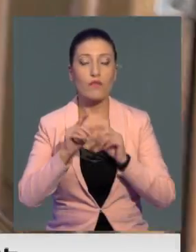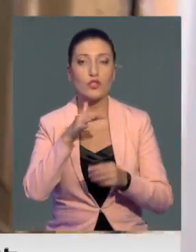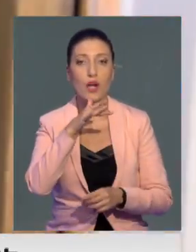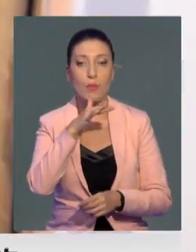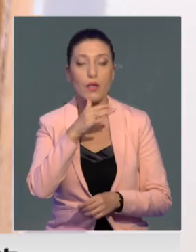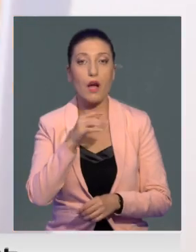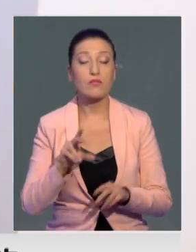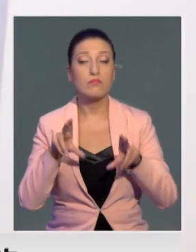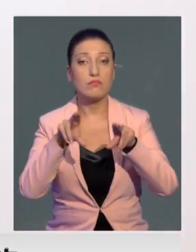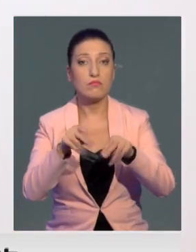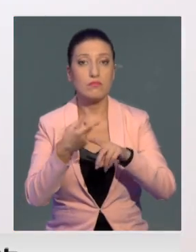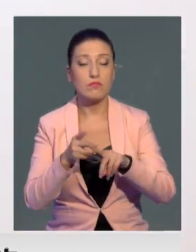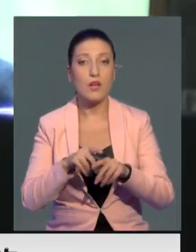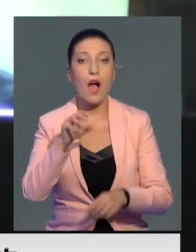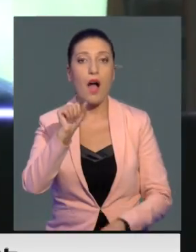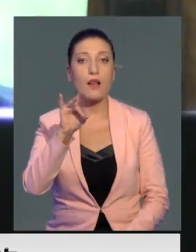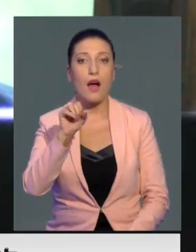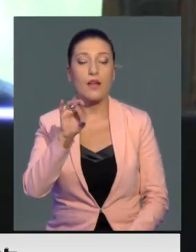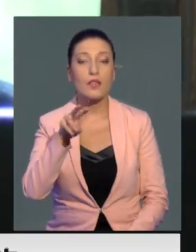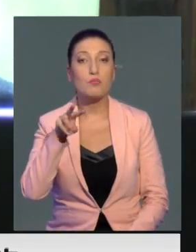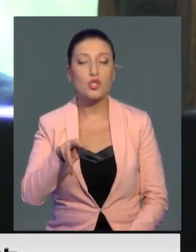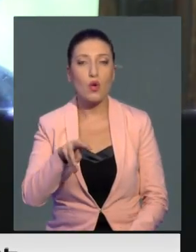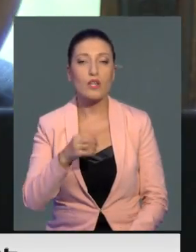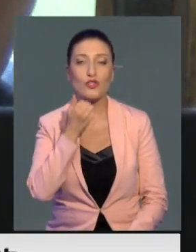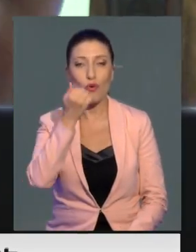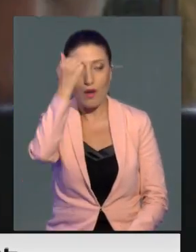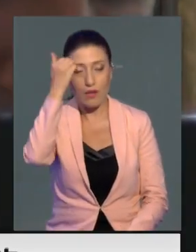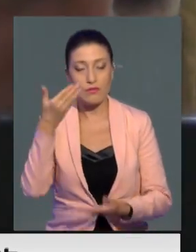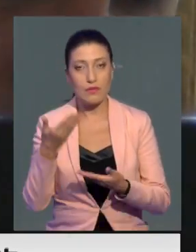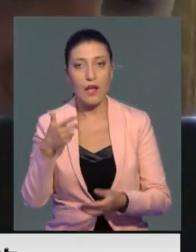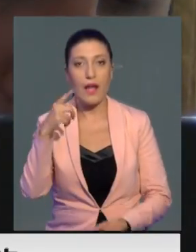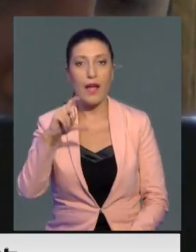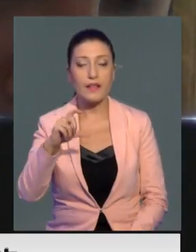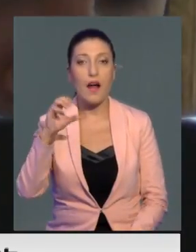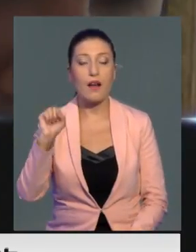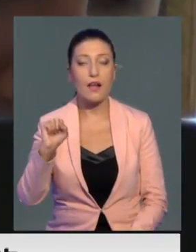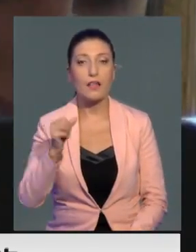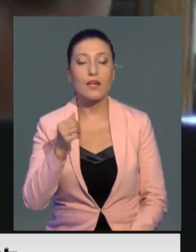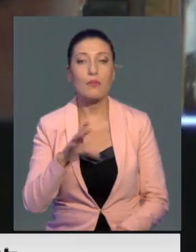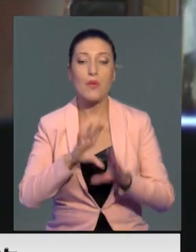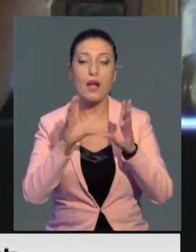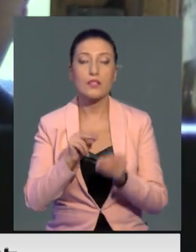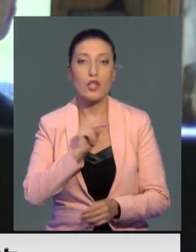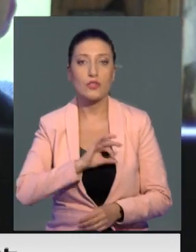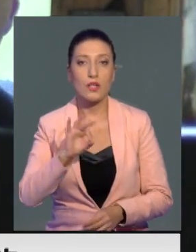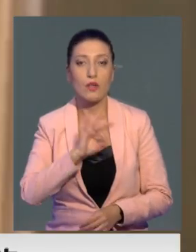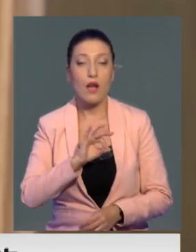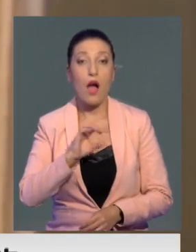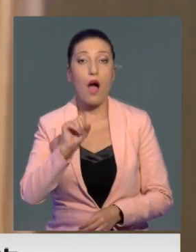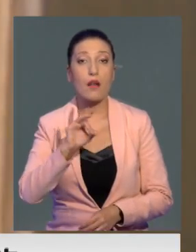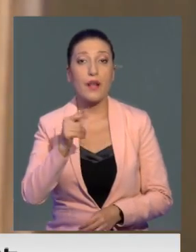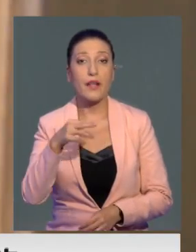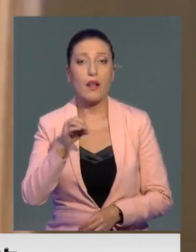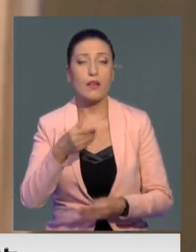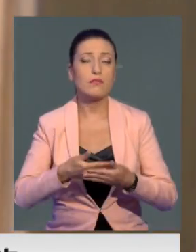մասին հայտարարեց Արարատ Միրզոյանը, շնորհակալություն հայտնելով Էդգար Արաքելյանին համագործակցության համար։ Ինչպես գիտեք, Արաքելյանը ավելի վաղ հայտարարել